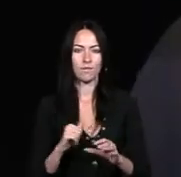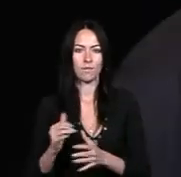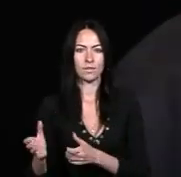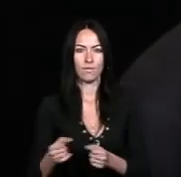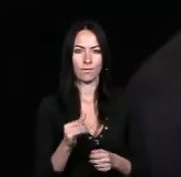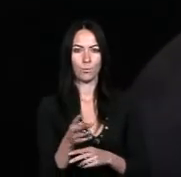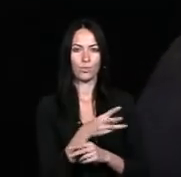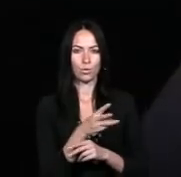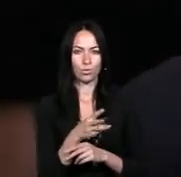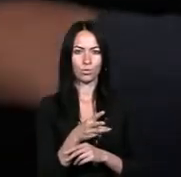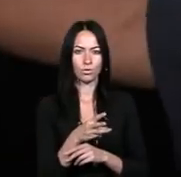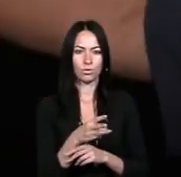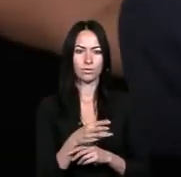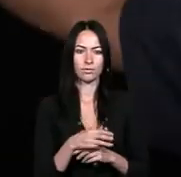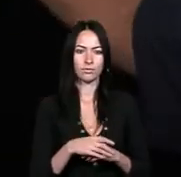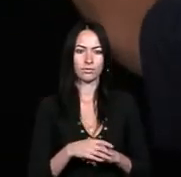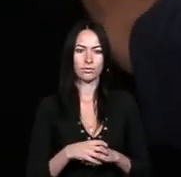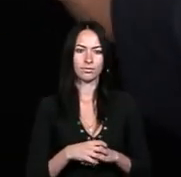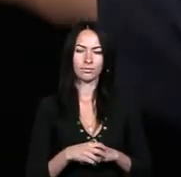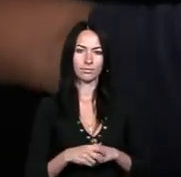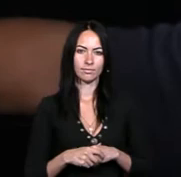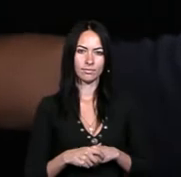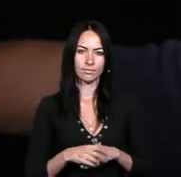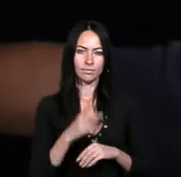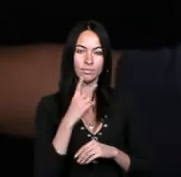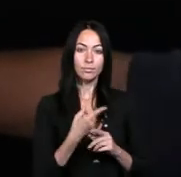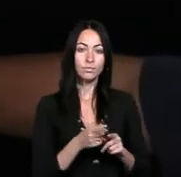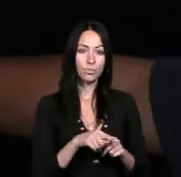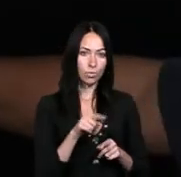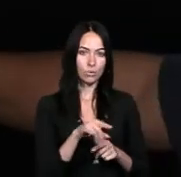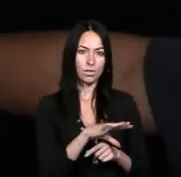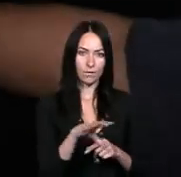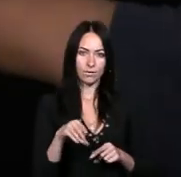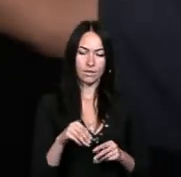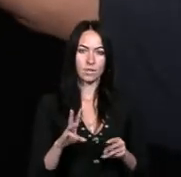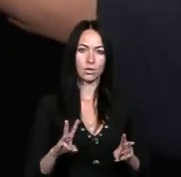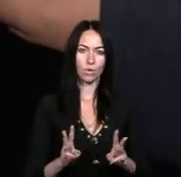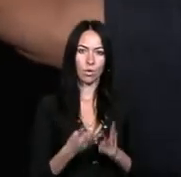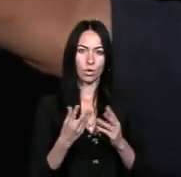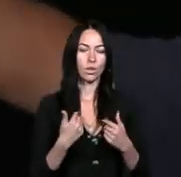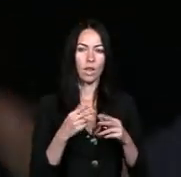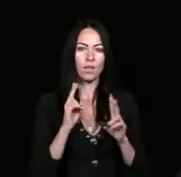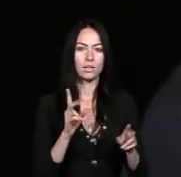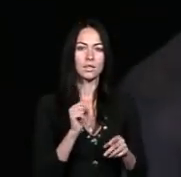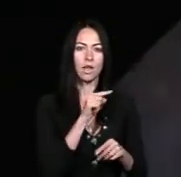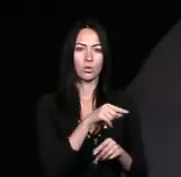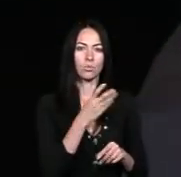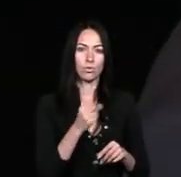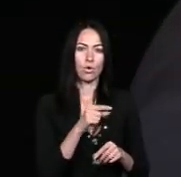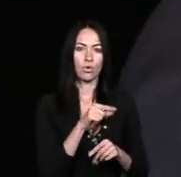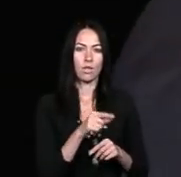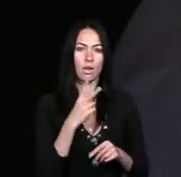Тут будинків багато. Це ж оця вулиця уся згоріла. Я не знаю, за ту ще. Отам